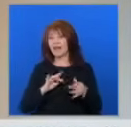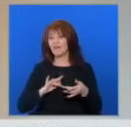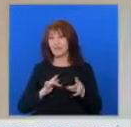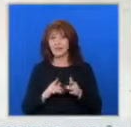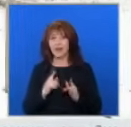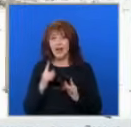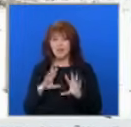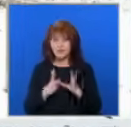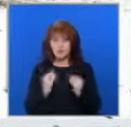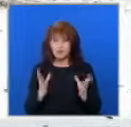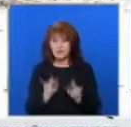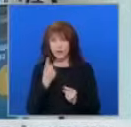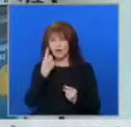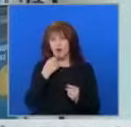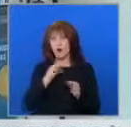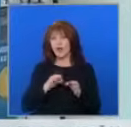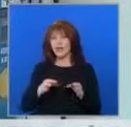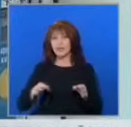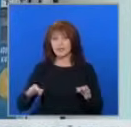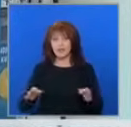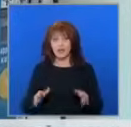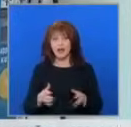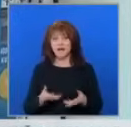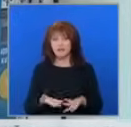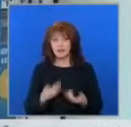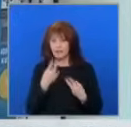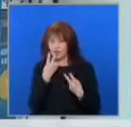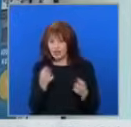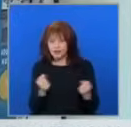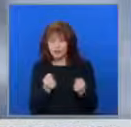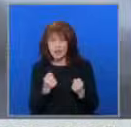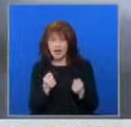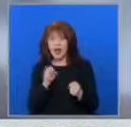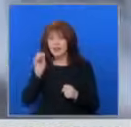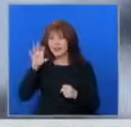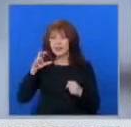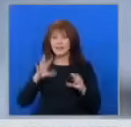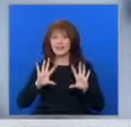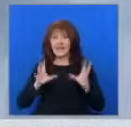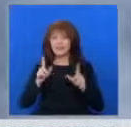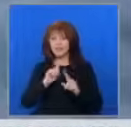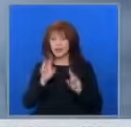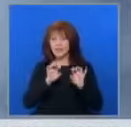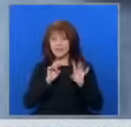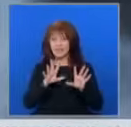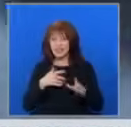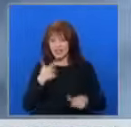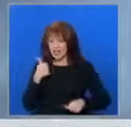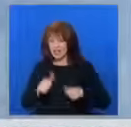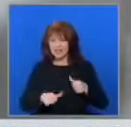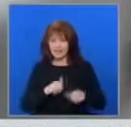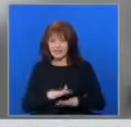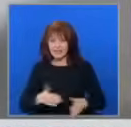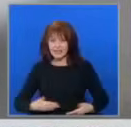едно изречение. Стендък, само като скара главата от юргана студено, видях, че телевизора ни свети. Много изнервен бях. И децата ми гладни. И